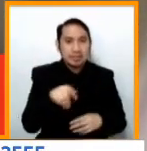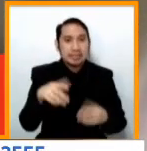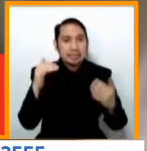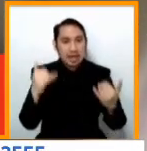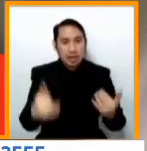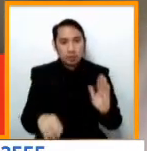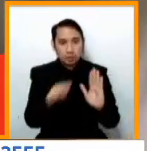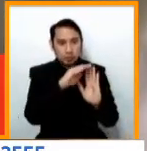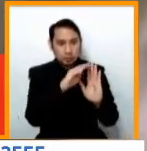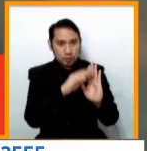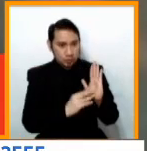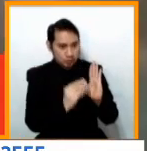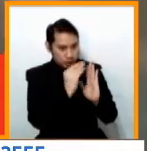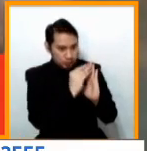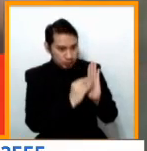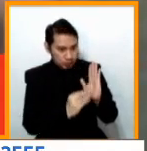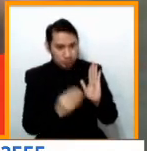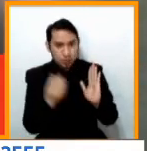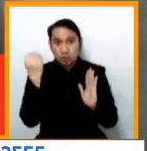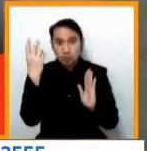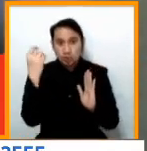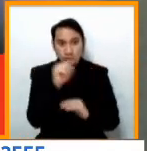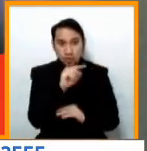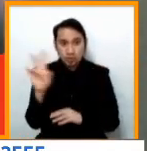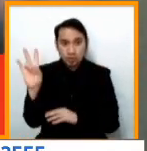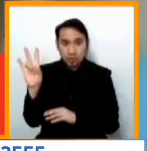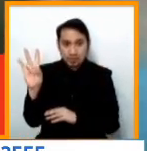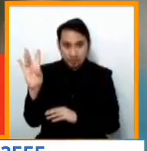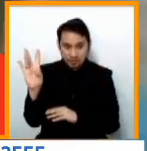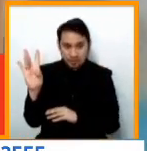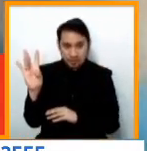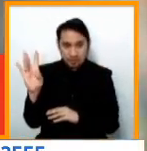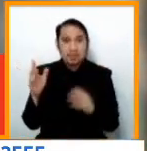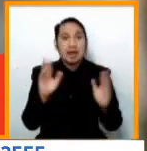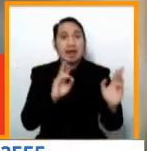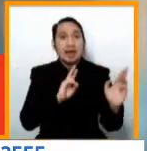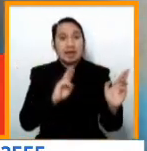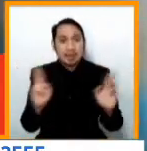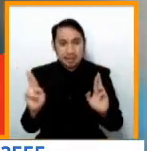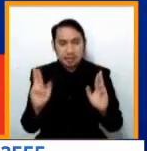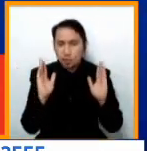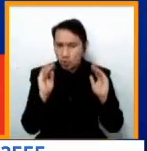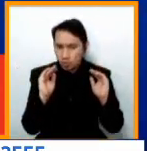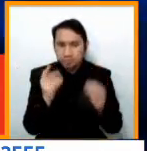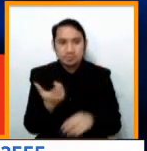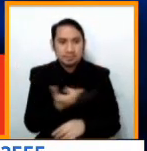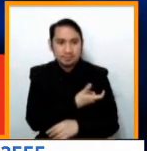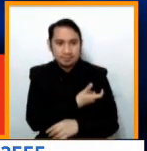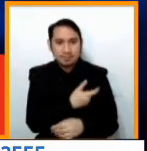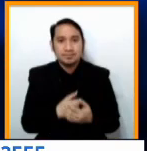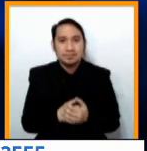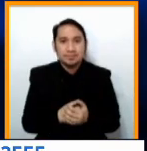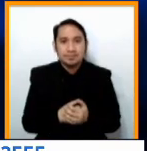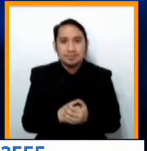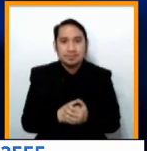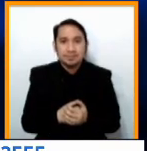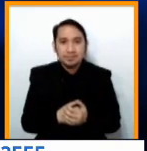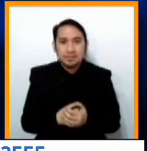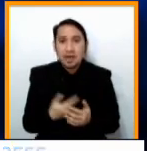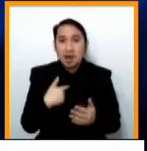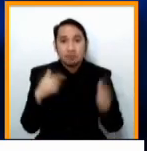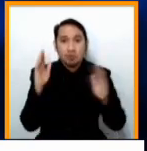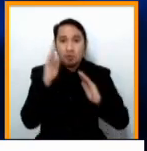bata na edad 12 hanggang 17 sa lungsod bilang paghahanda na mabakunahan sila. Nag-worry man